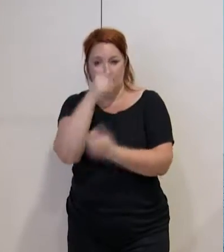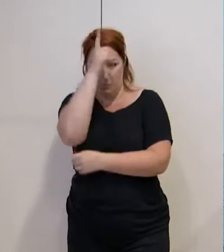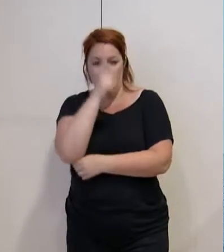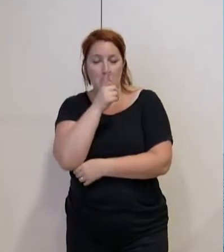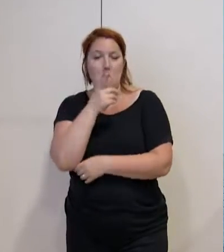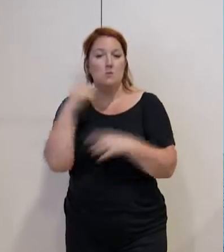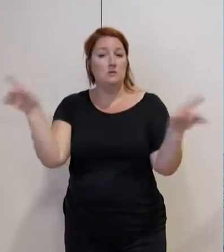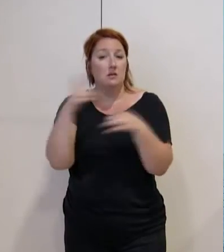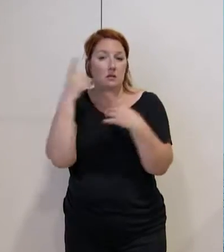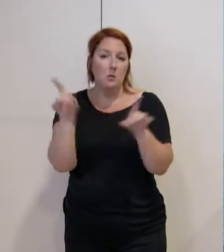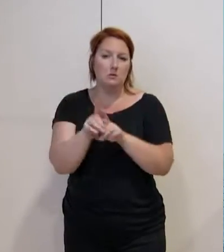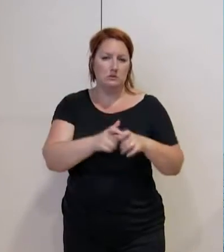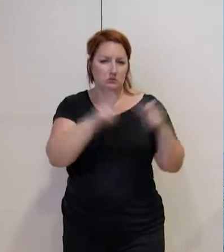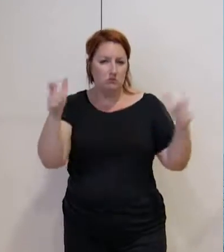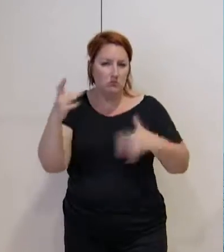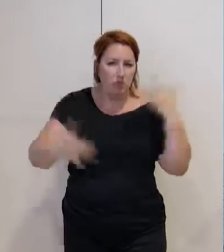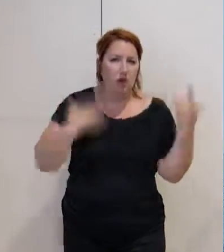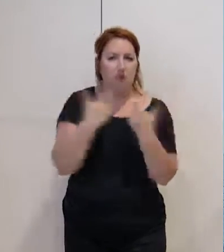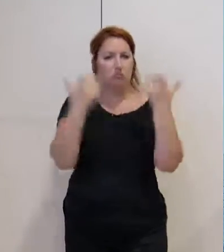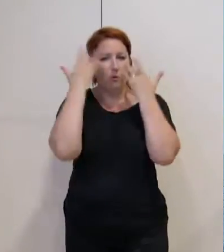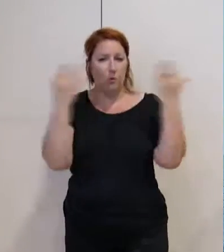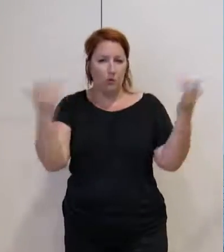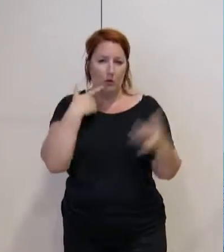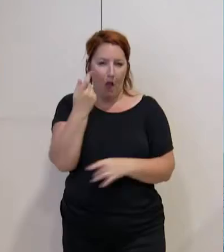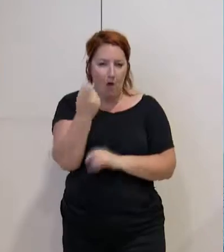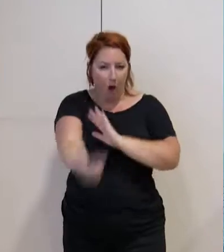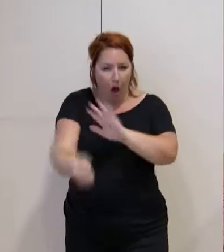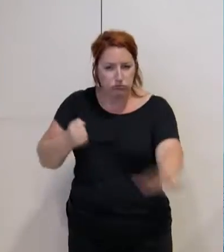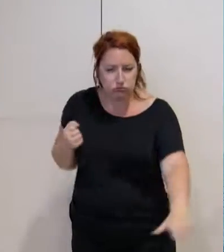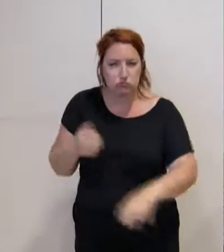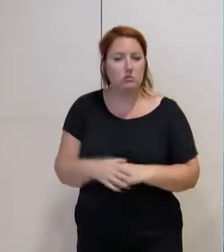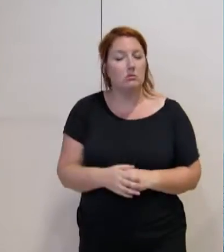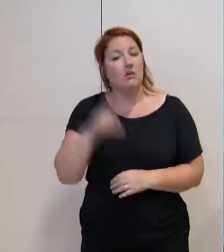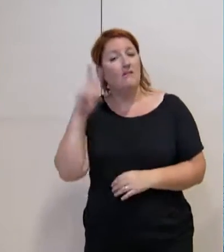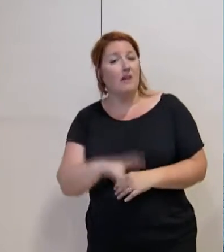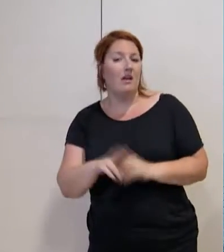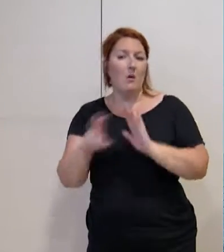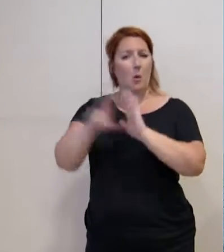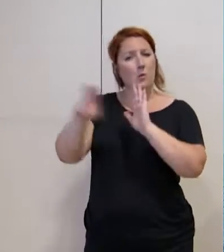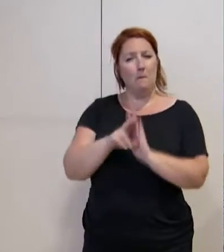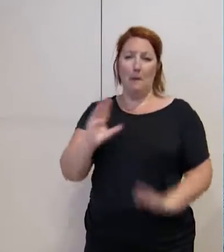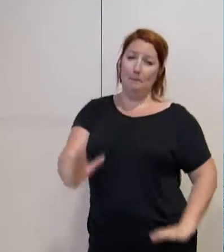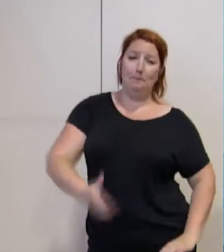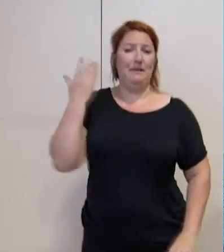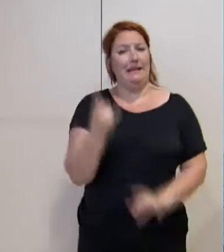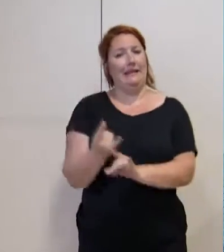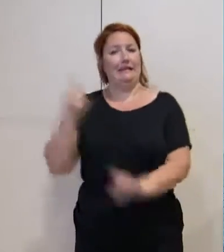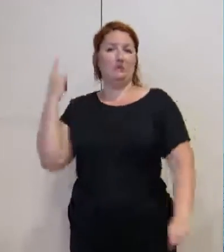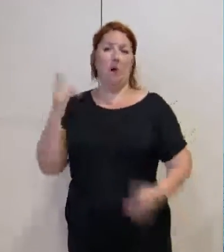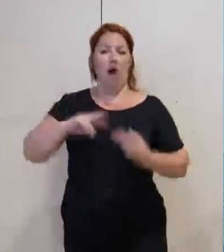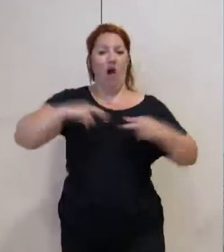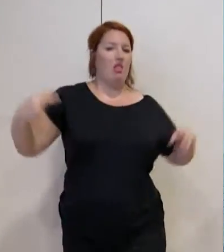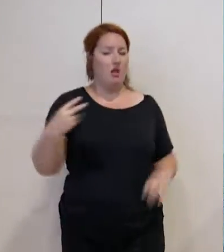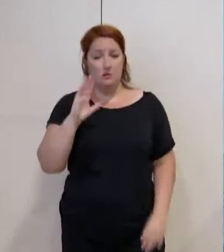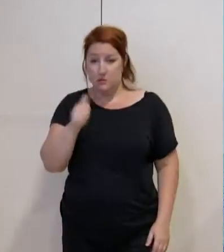voilure d'équipements culturels. Or, l'ADN de Grenoble, ça n'est pas cela. Fermer des bibliothèques dans les quartiers populaires,